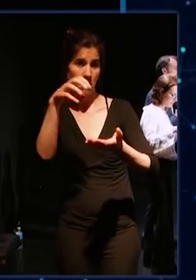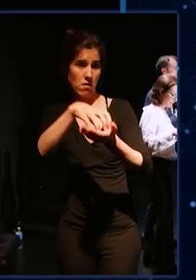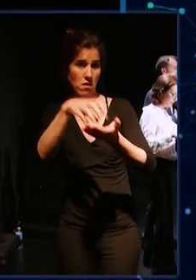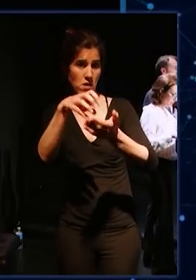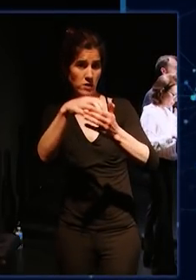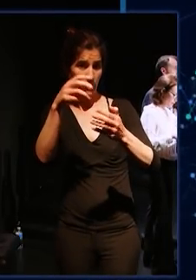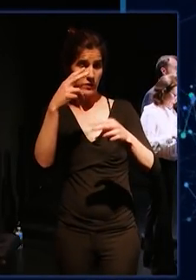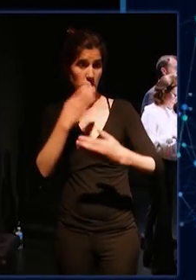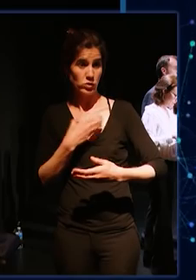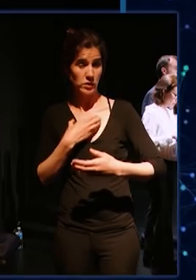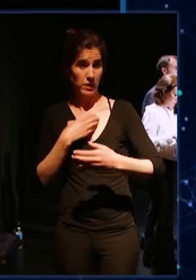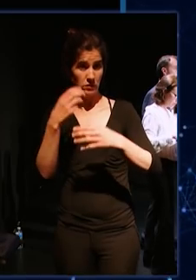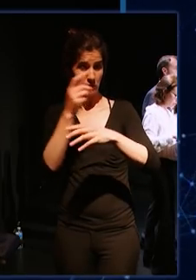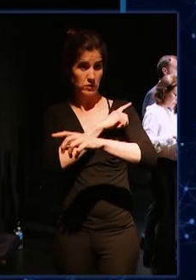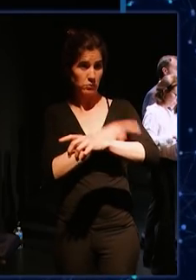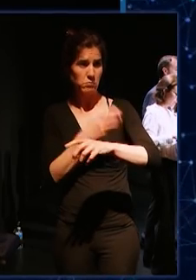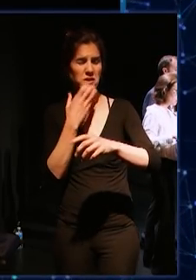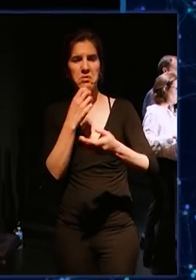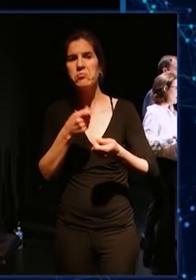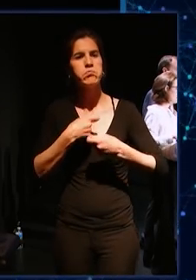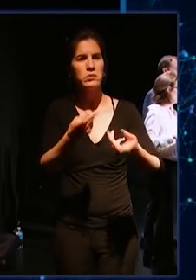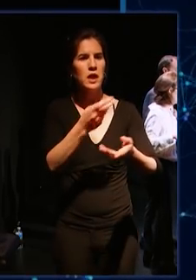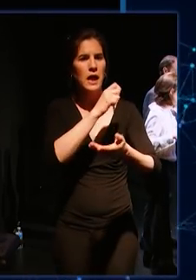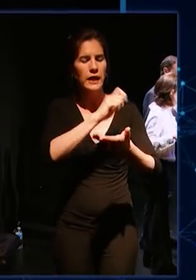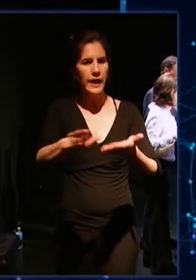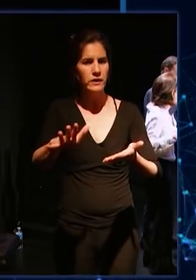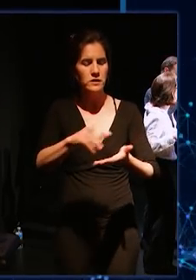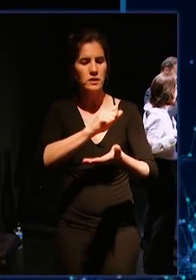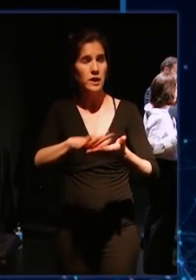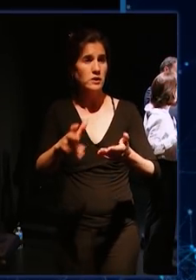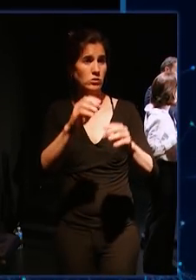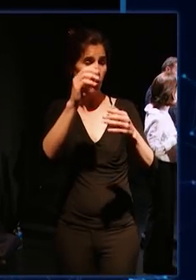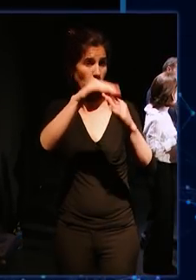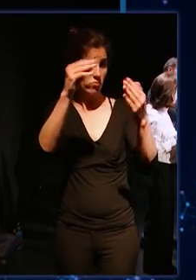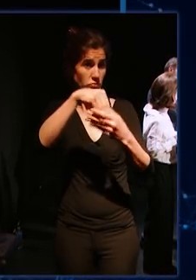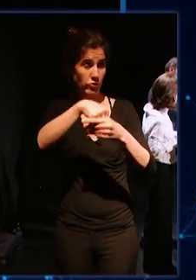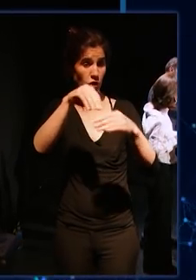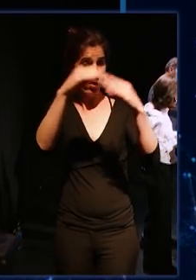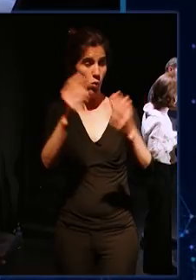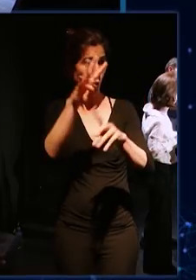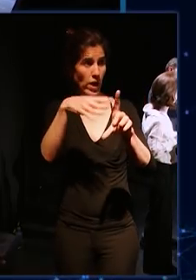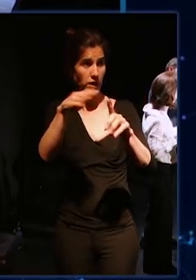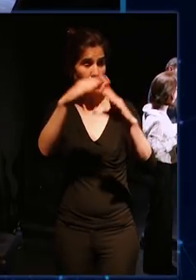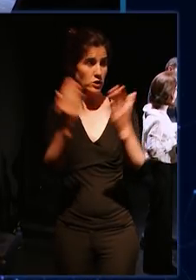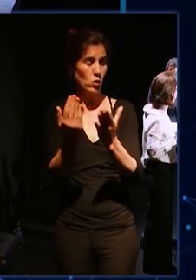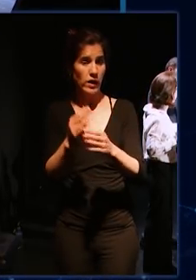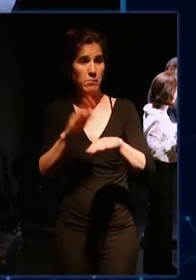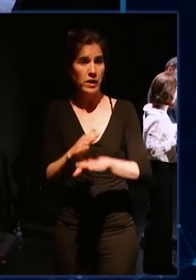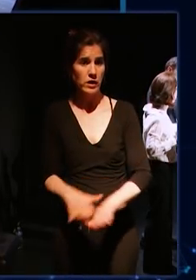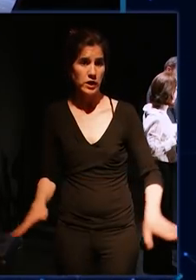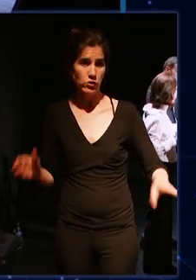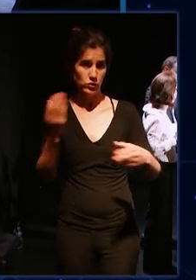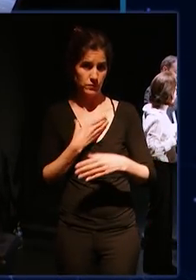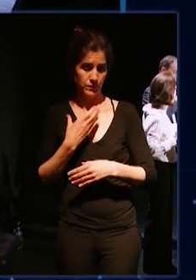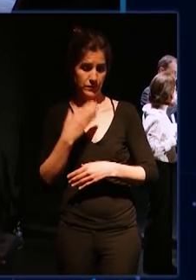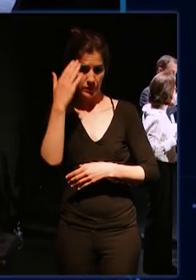per exemple, oferir la natació sense cost en horari escolar a infants del municipi. I aquest últim bloc el començarà